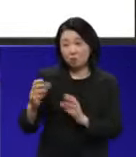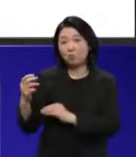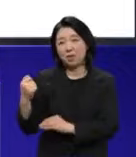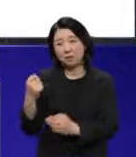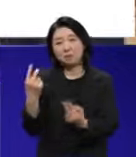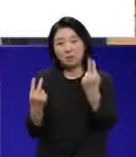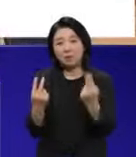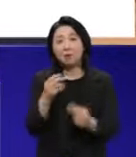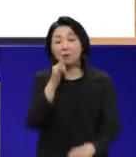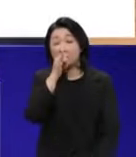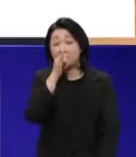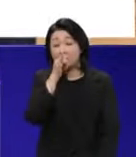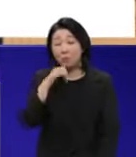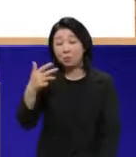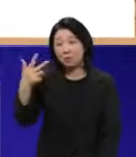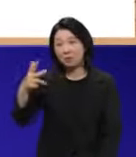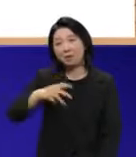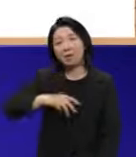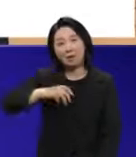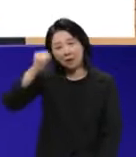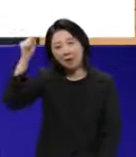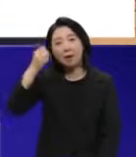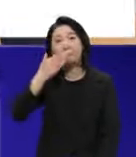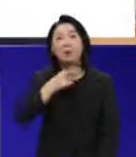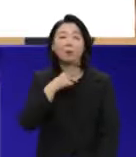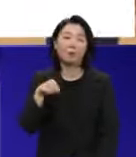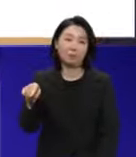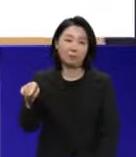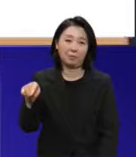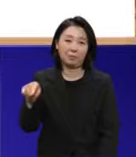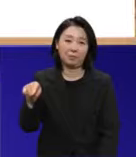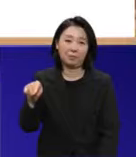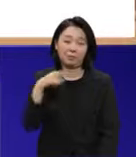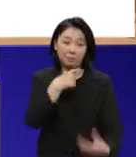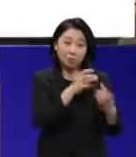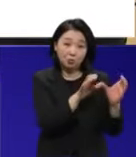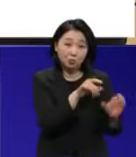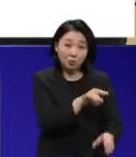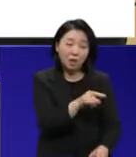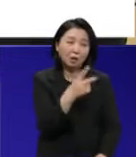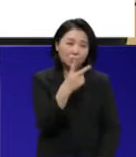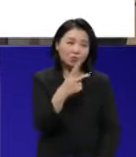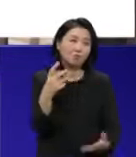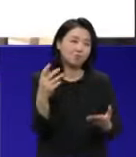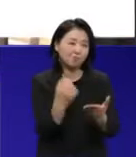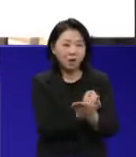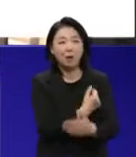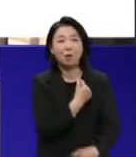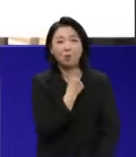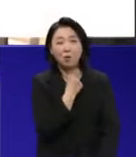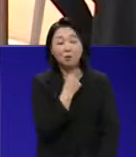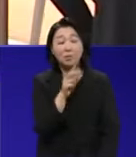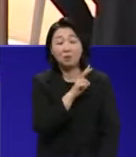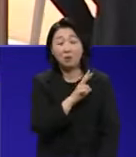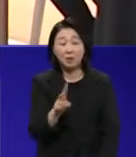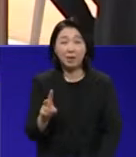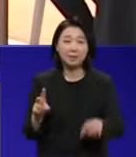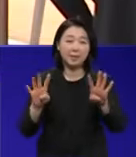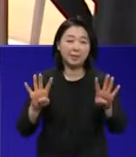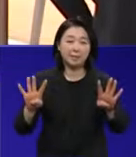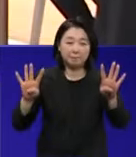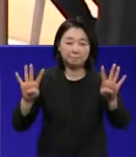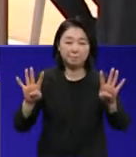국민의힘은 8석 전석을 다 가져간다는 전략을 세웠고요. 더불어민주당은 2석을 추가해 여야 간 4대 4